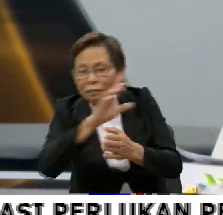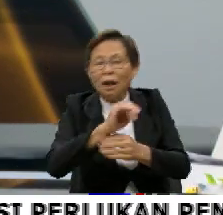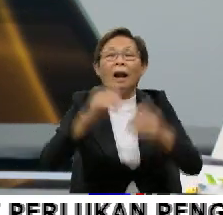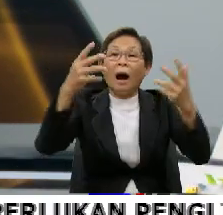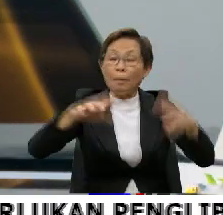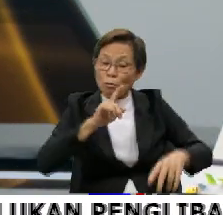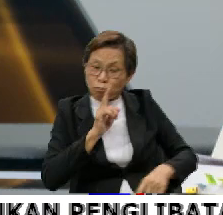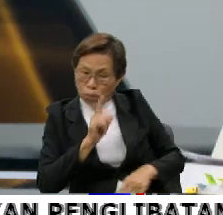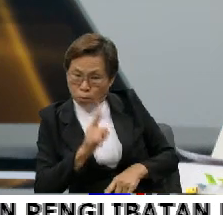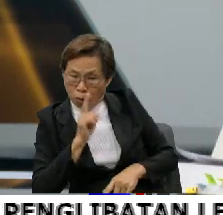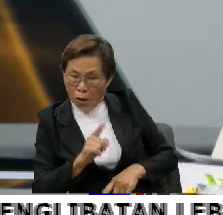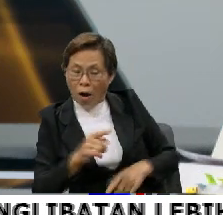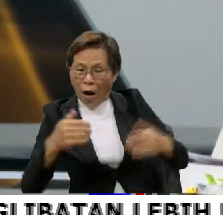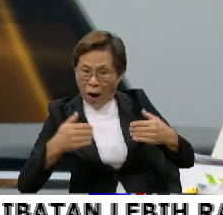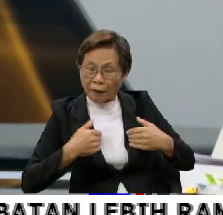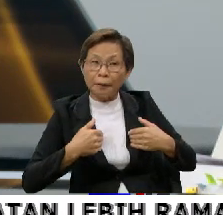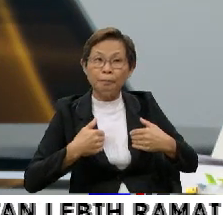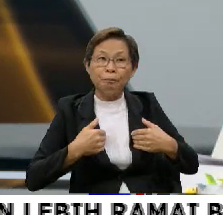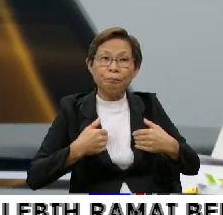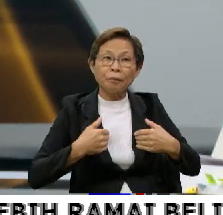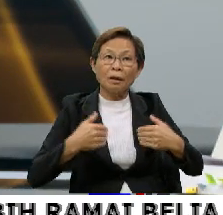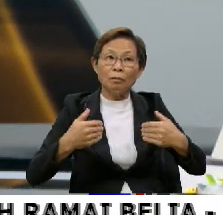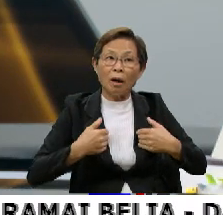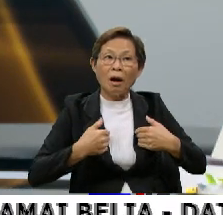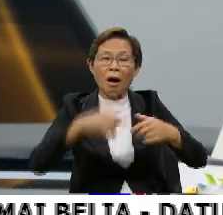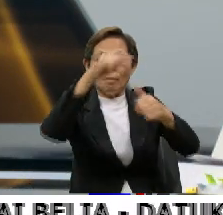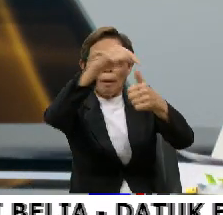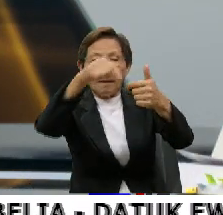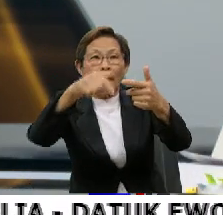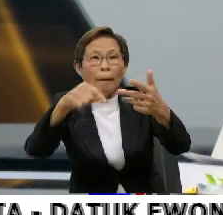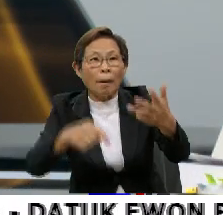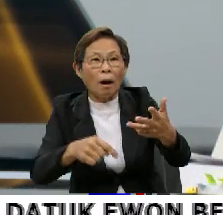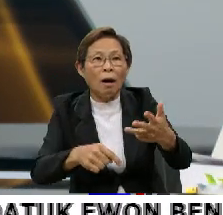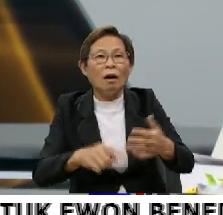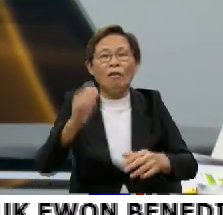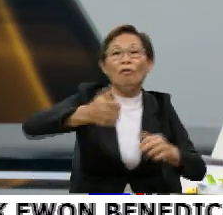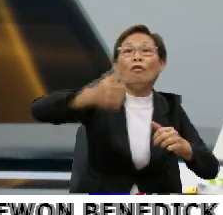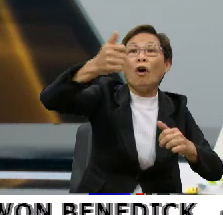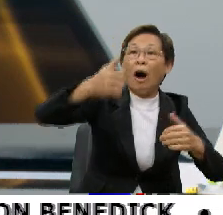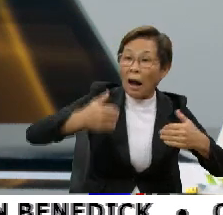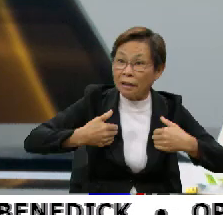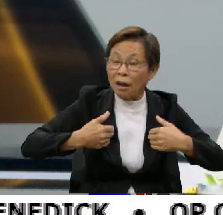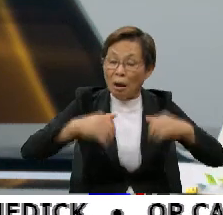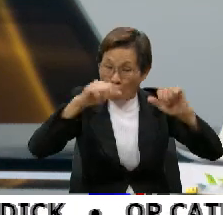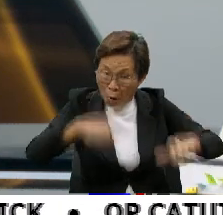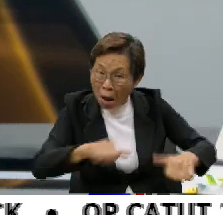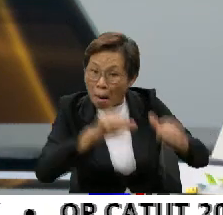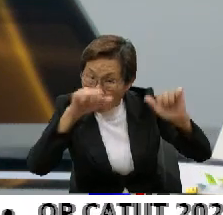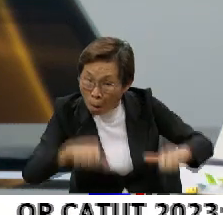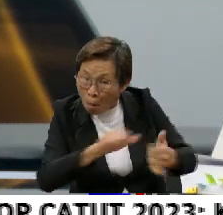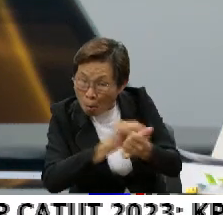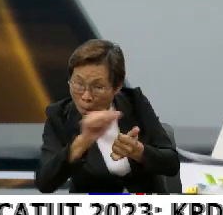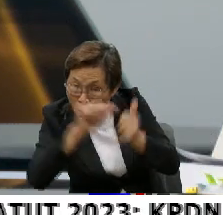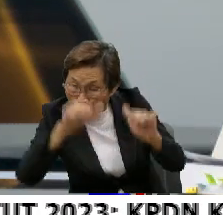sebagainya untuk memastikan dari segi aspek ke berbagai terutama sekali Adakah mereka ini layak untuk bertanding